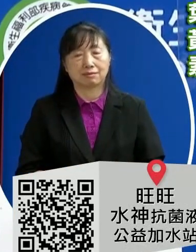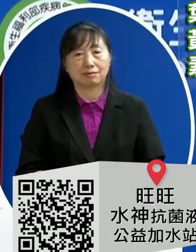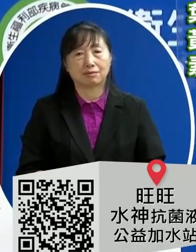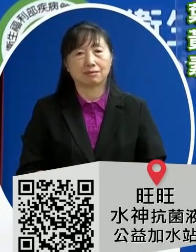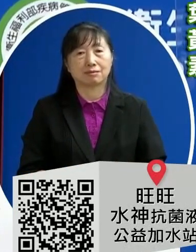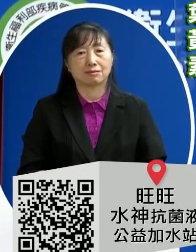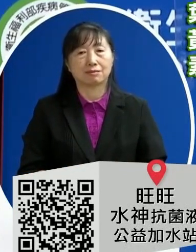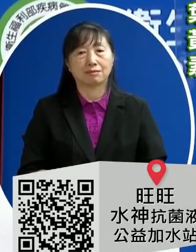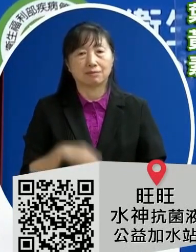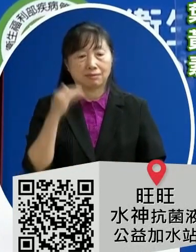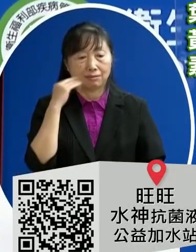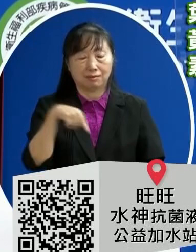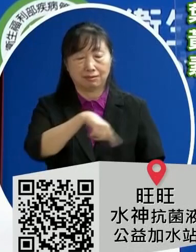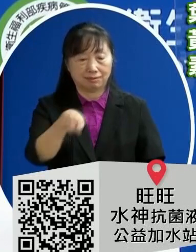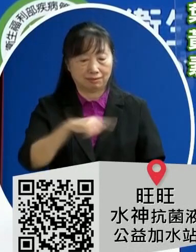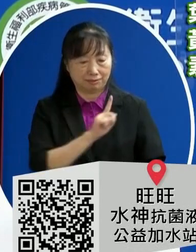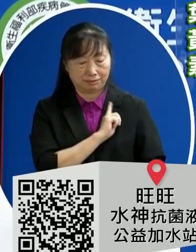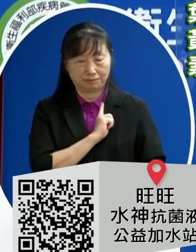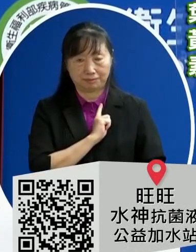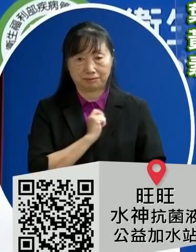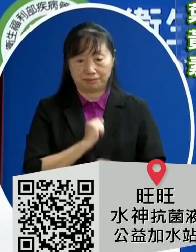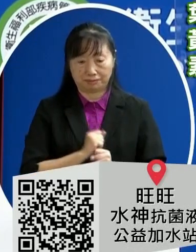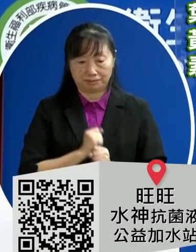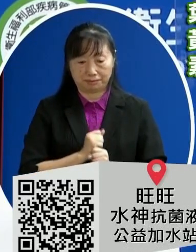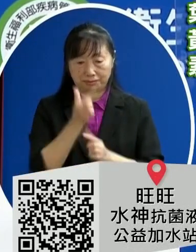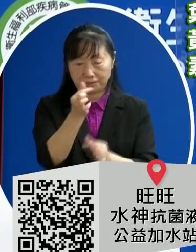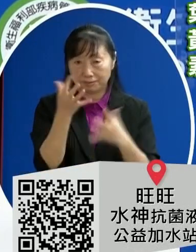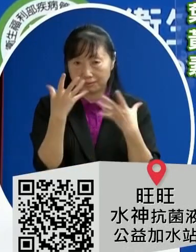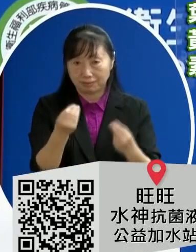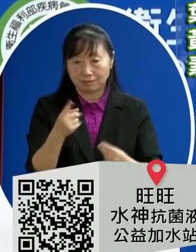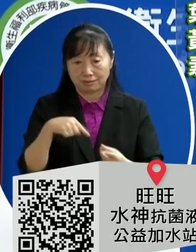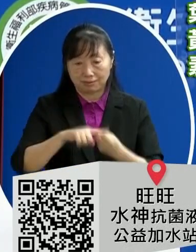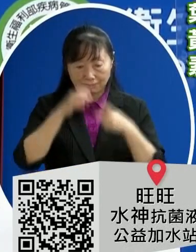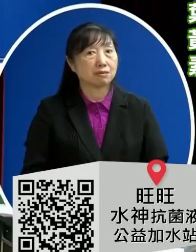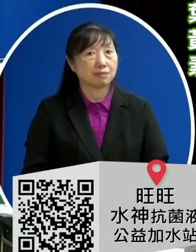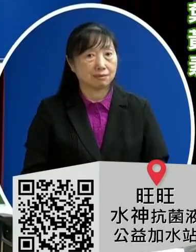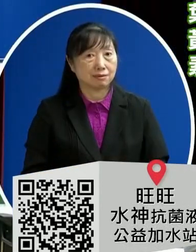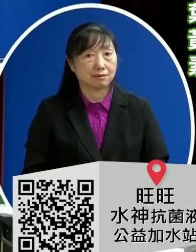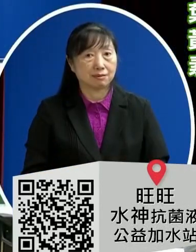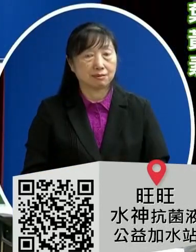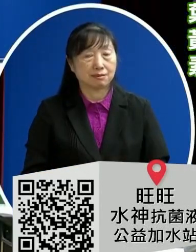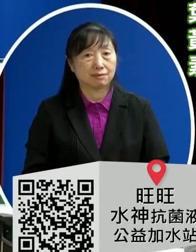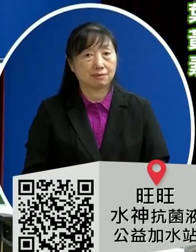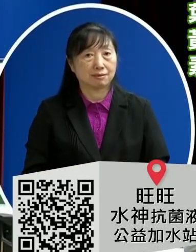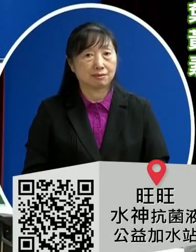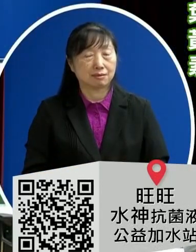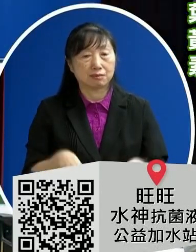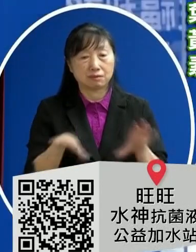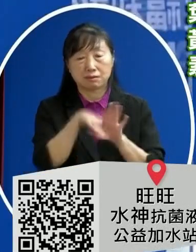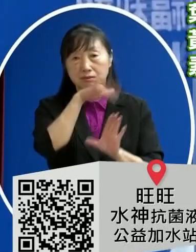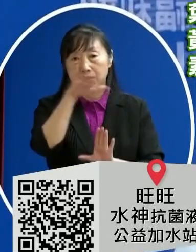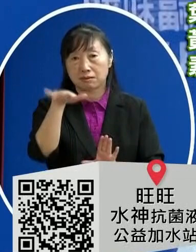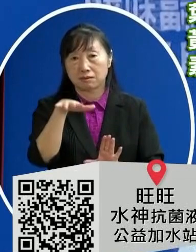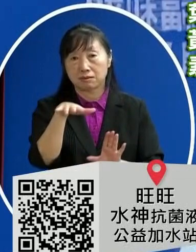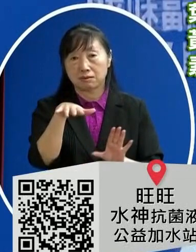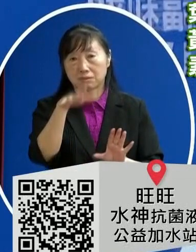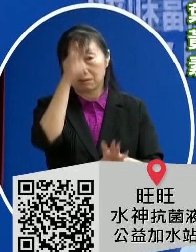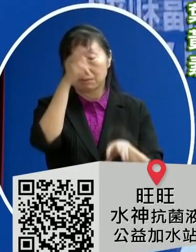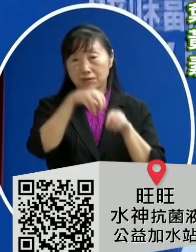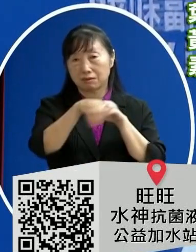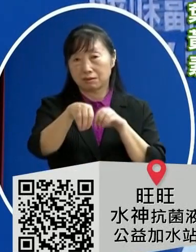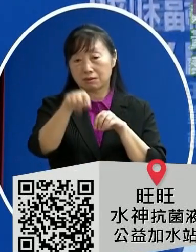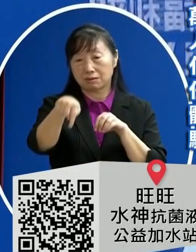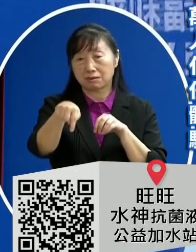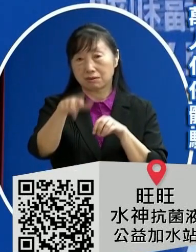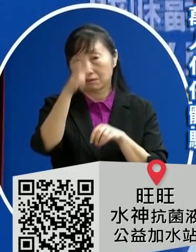那这些没有好好做事情的，应该要检讨。好，谢谢。 文山分局的部